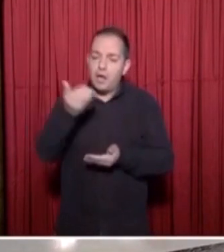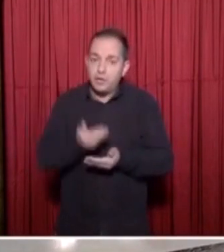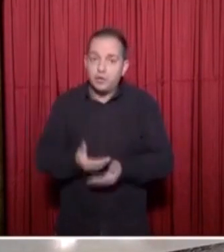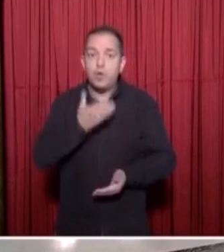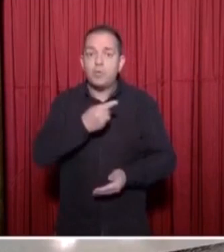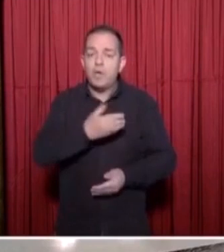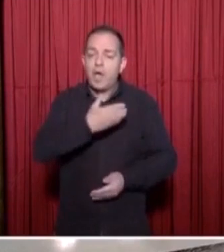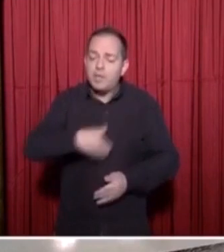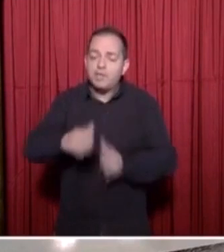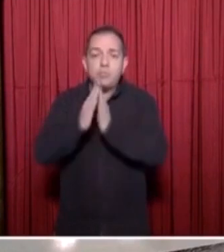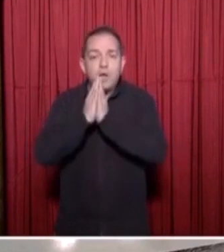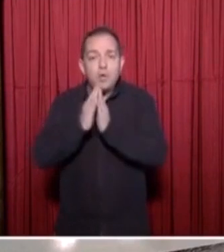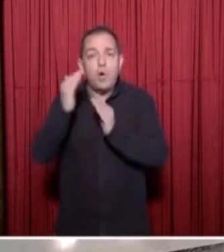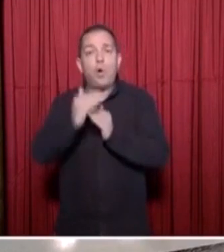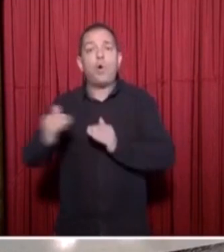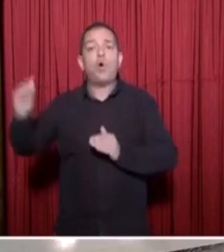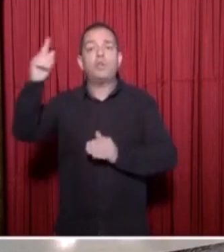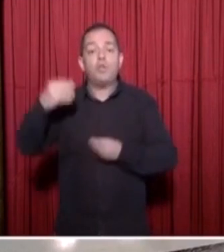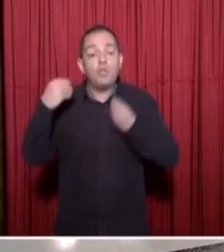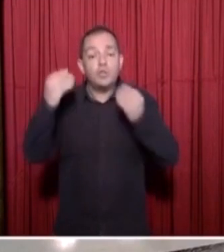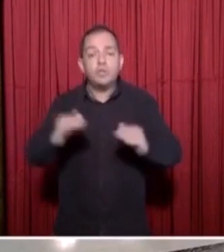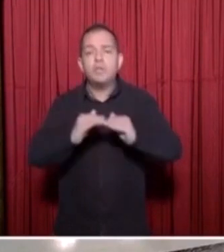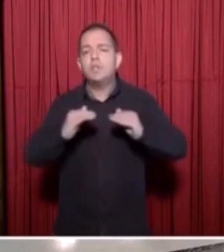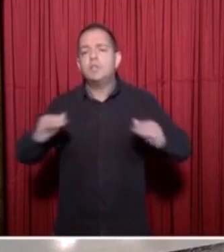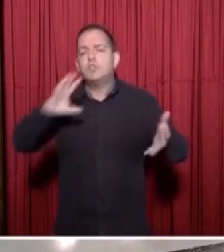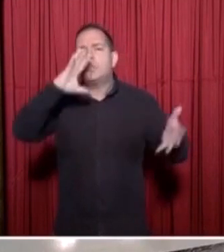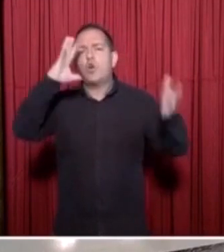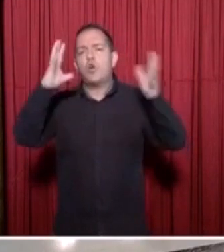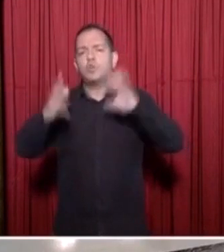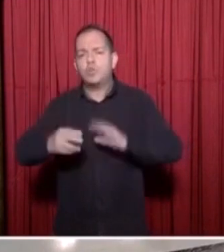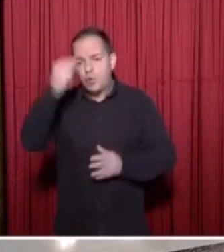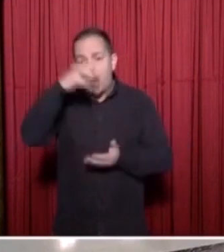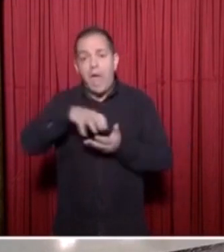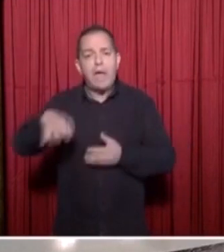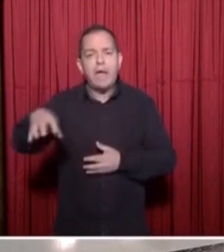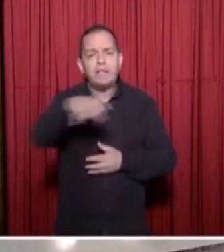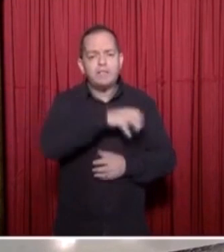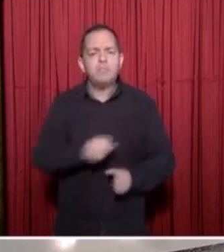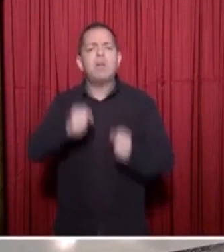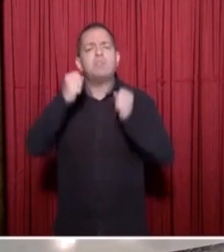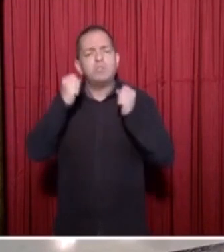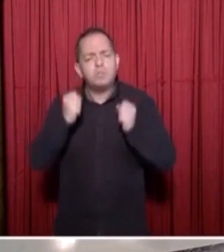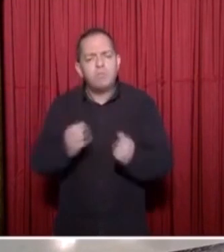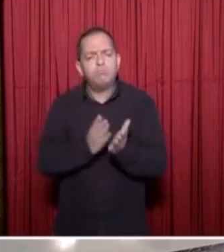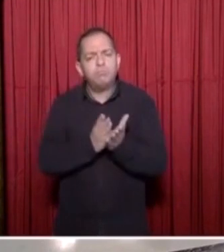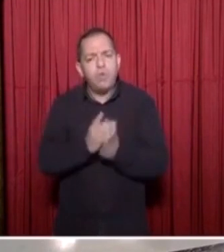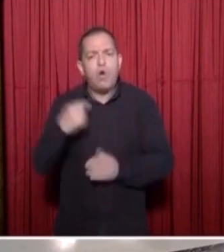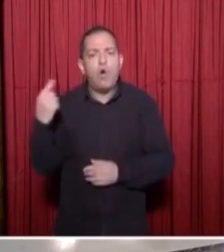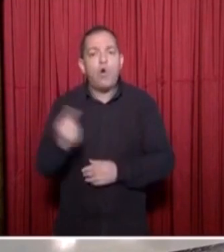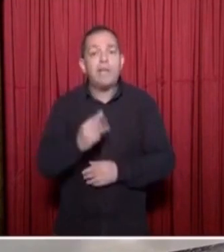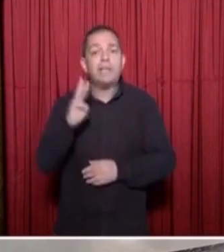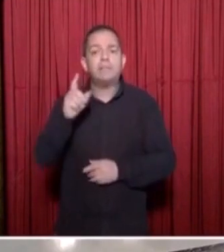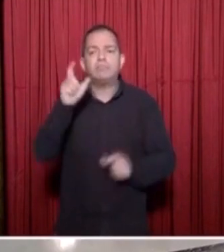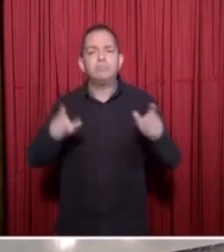ελέησον. Υπέρ της ειρήνης του σύμπαντος κόσμου, ευσταθίας των Αγίων του Θεού Εκκλησιών και της των πάντων ενώσεως